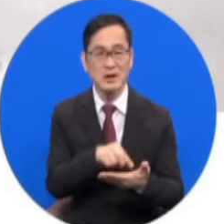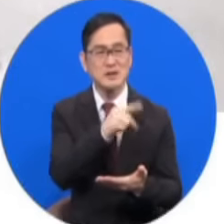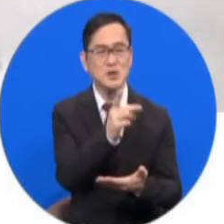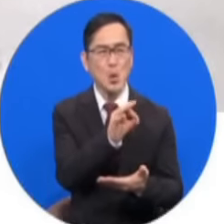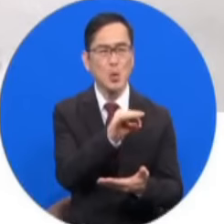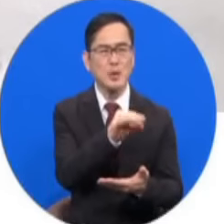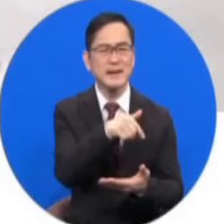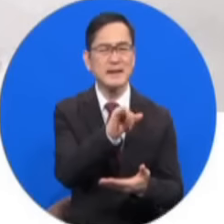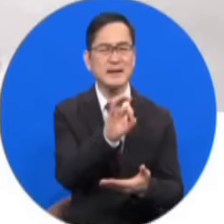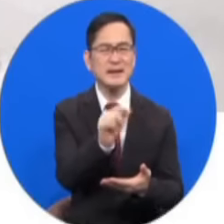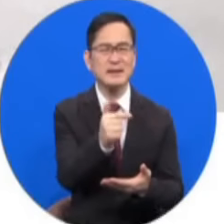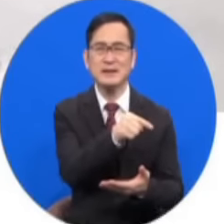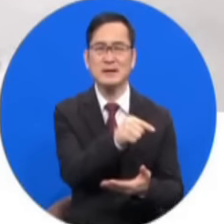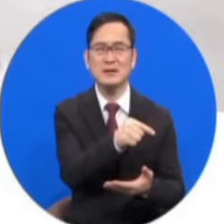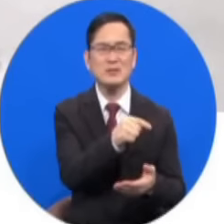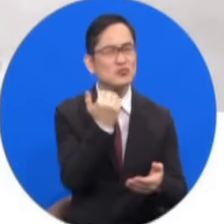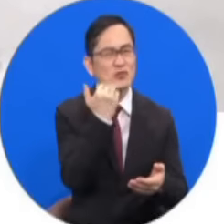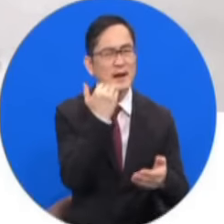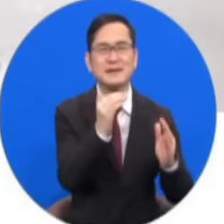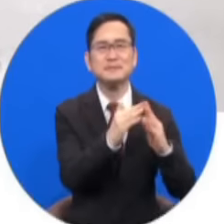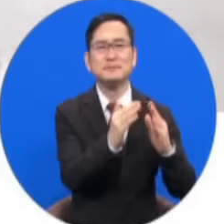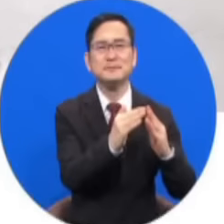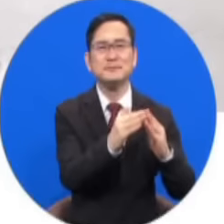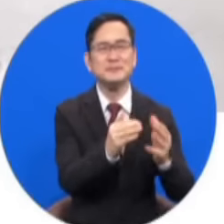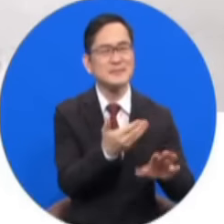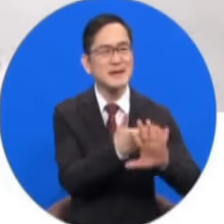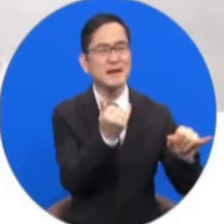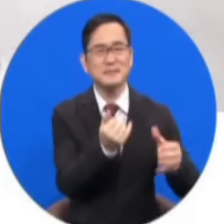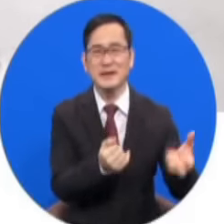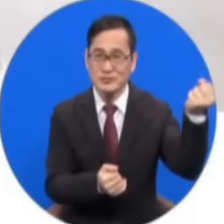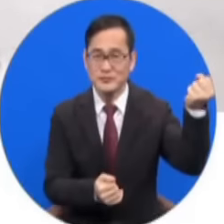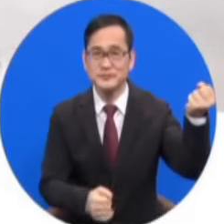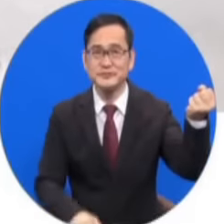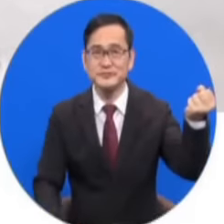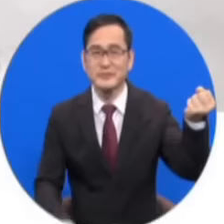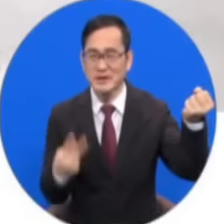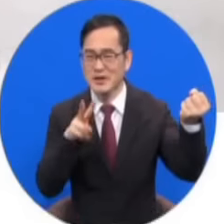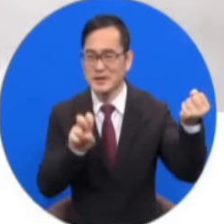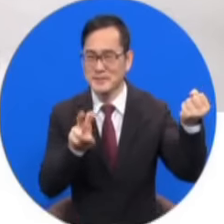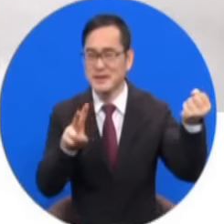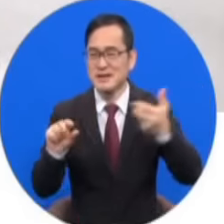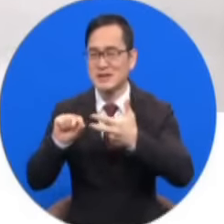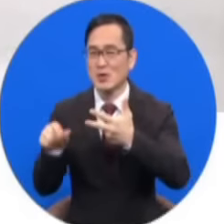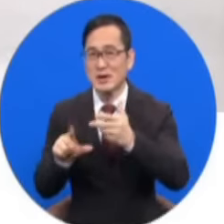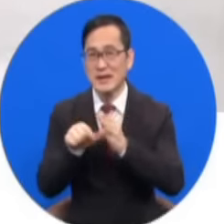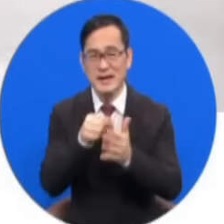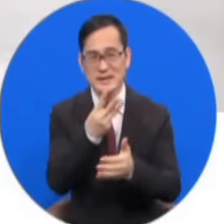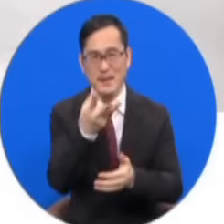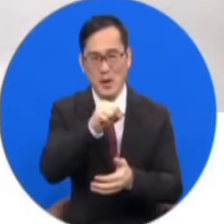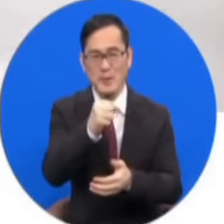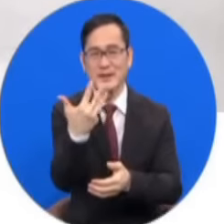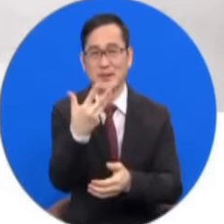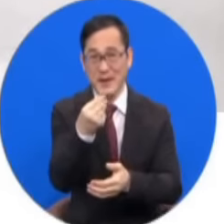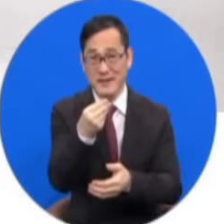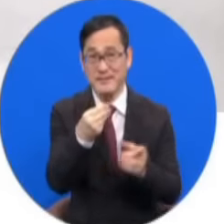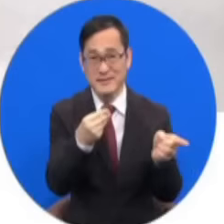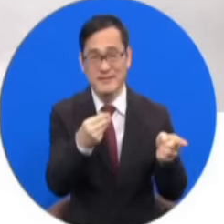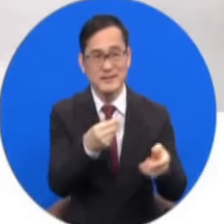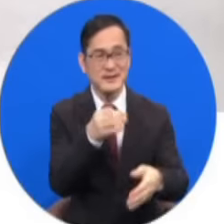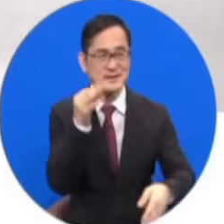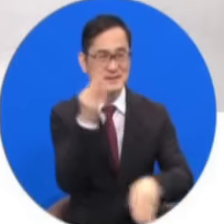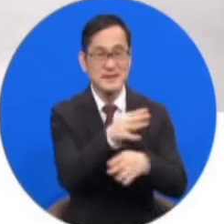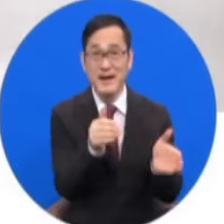있다가 집도 송기인 신부가 지은 걸로 되어 있어요 그러다가 2022년 7월에 3억 8천만 원에 문다애 씨가